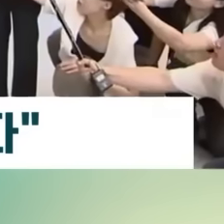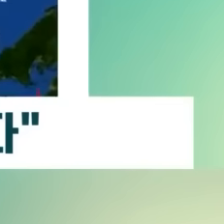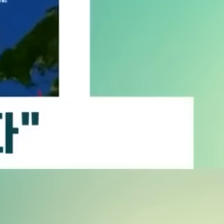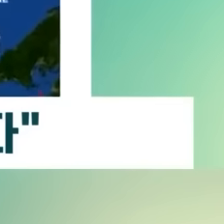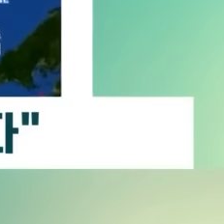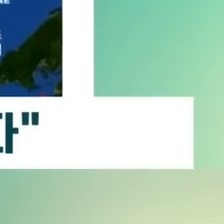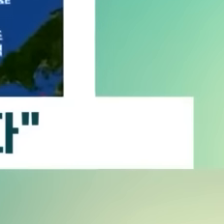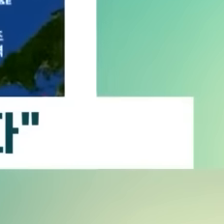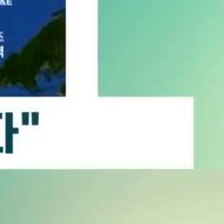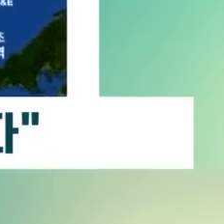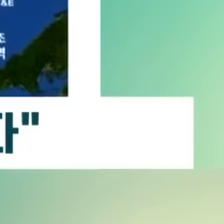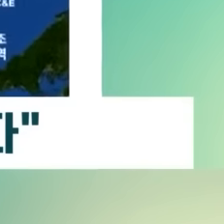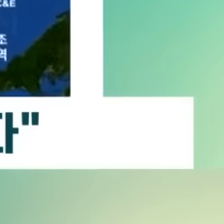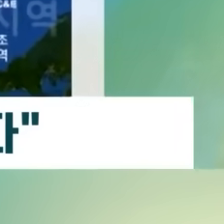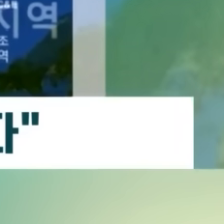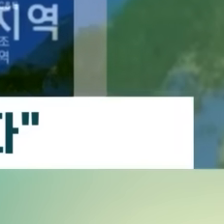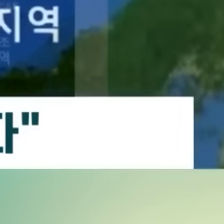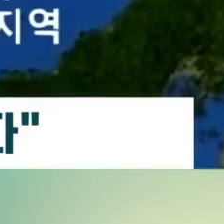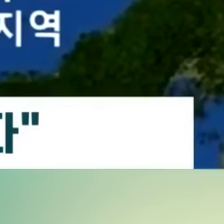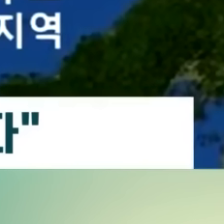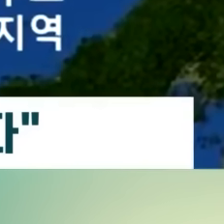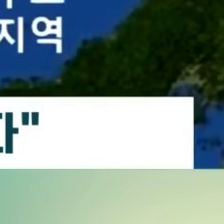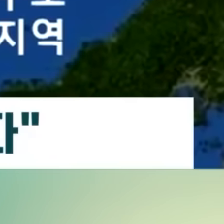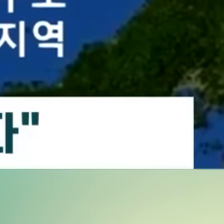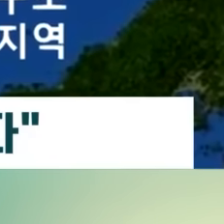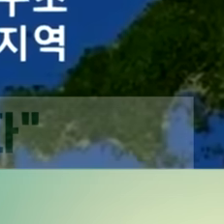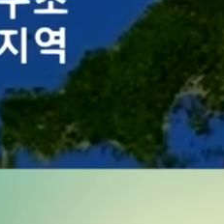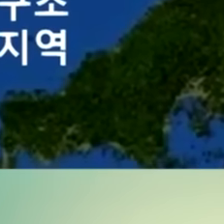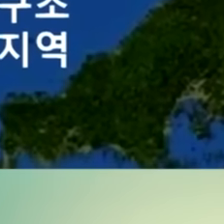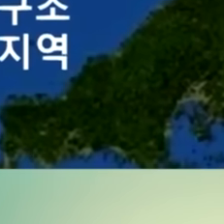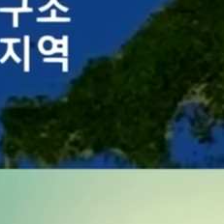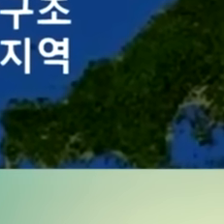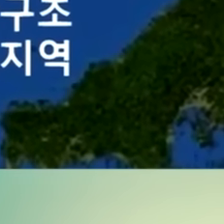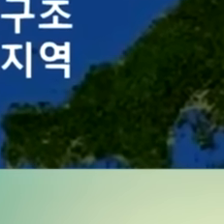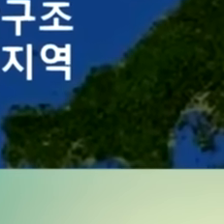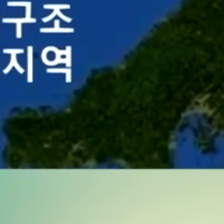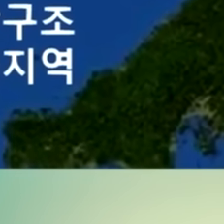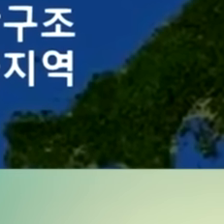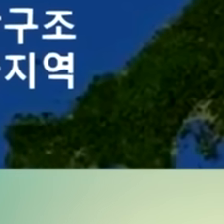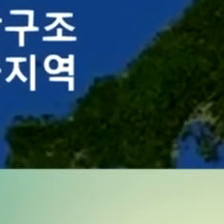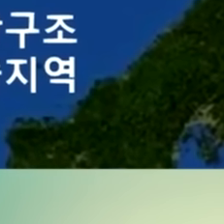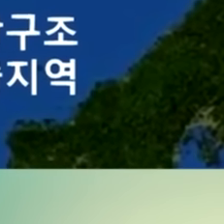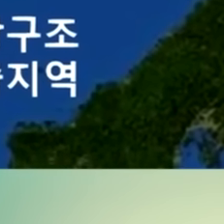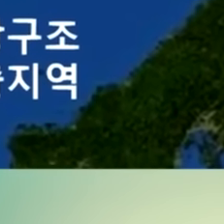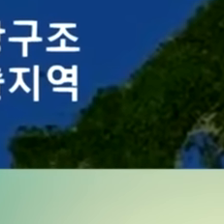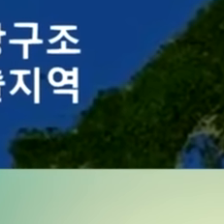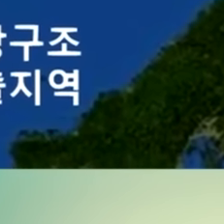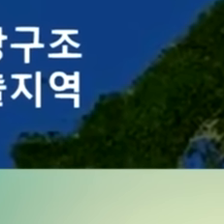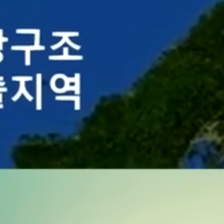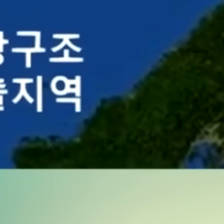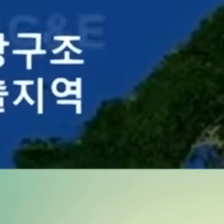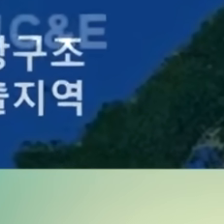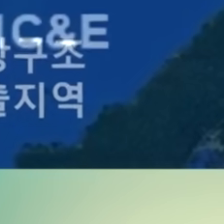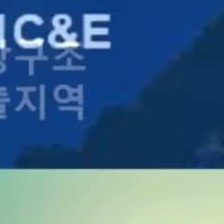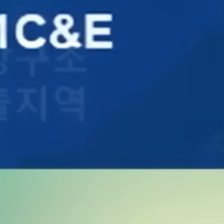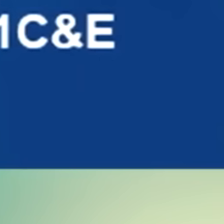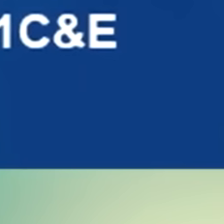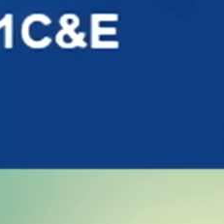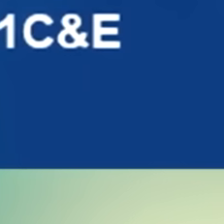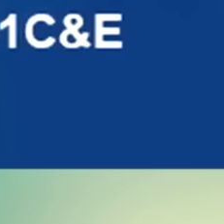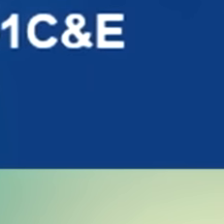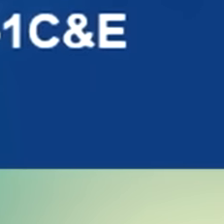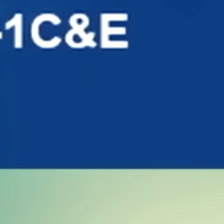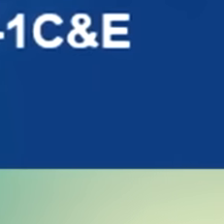탐사 단계가 됐기 때문에 그다음에 탐사 시초로 들어가는 돈이 막대하게 들어가니 이런 내용에서 국민께 다섯 개의 시총을 뜨는